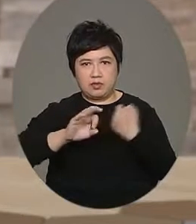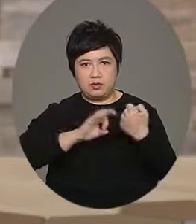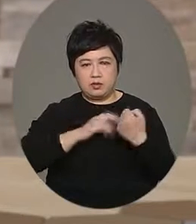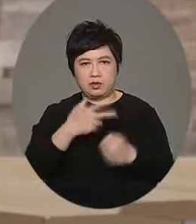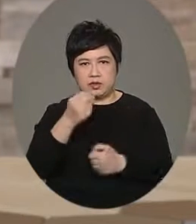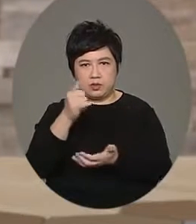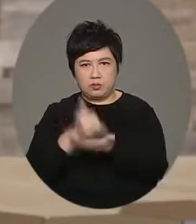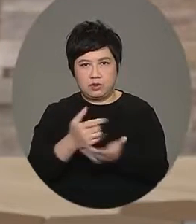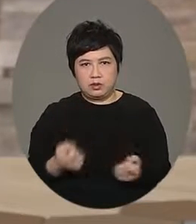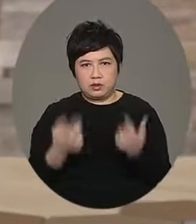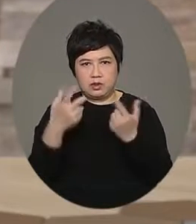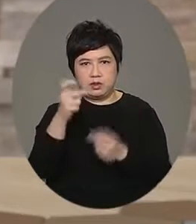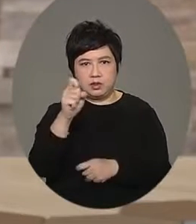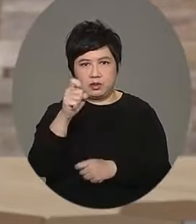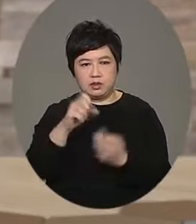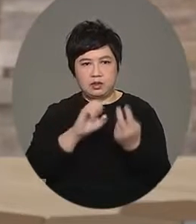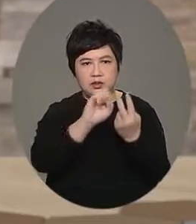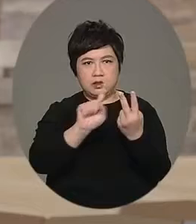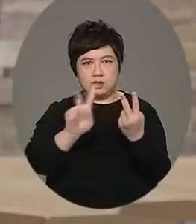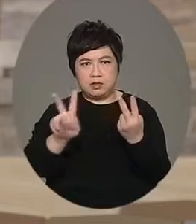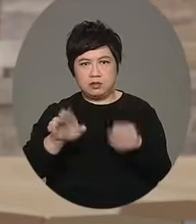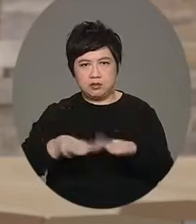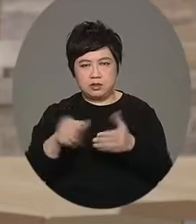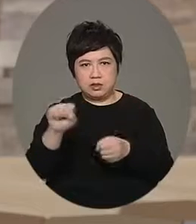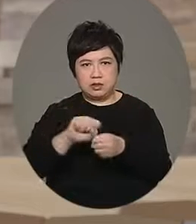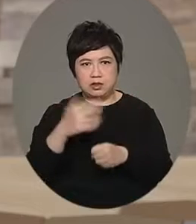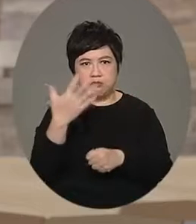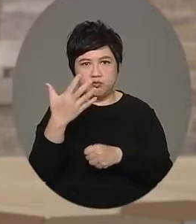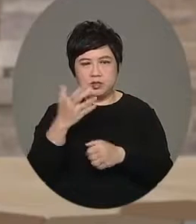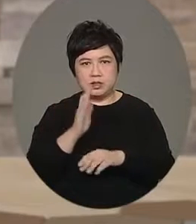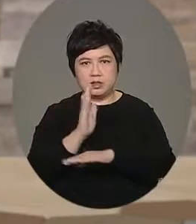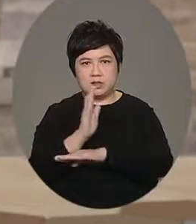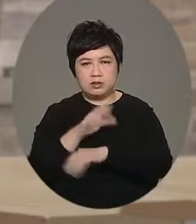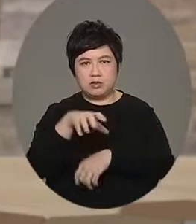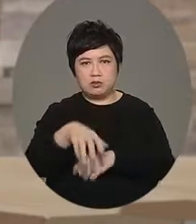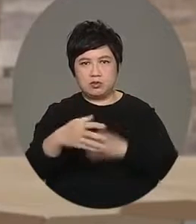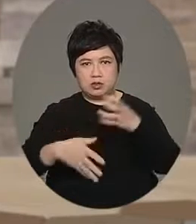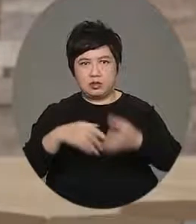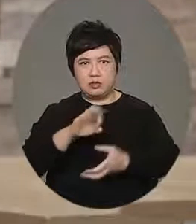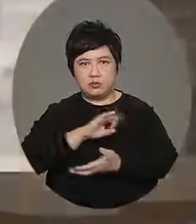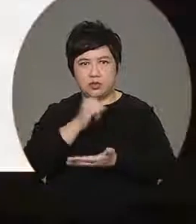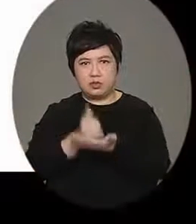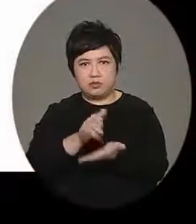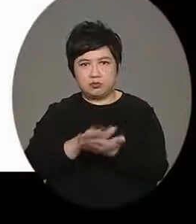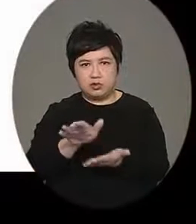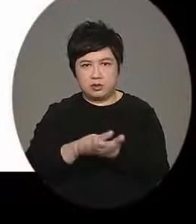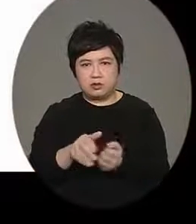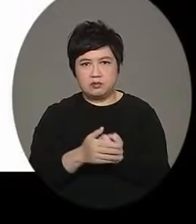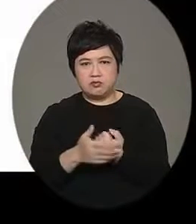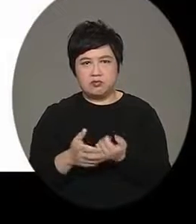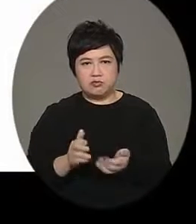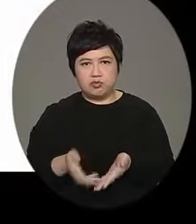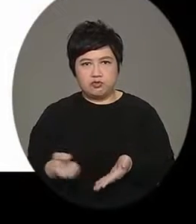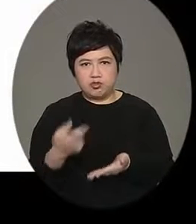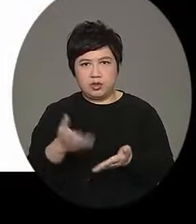增加至90席，2012年開始增設的5個超級區議會議席將會被取消，但是就會重新